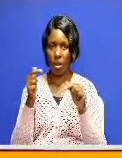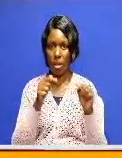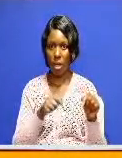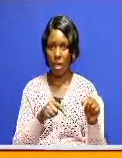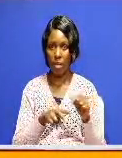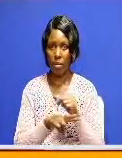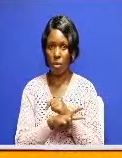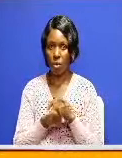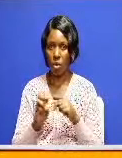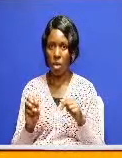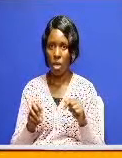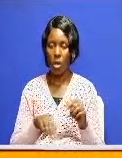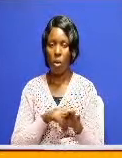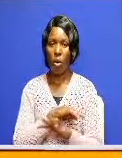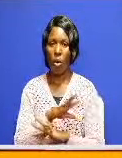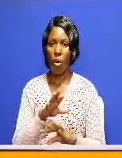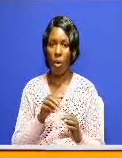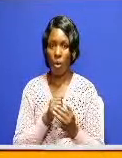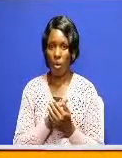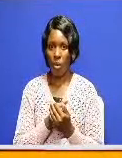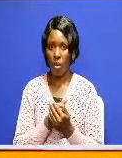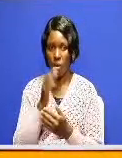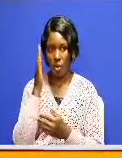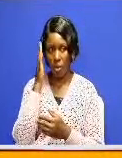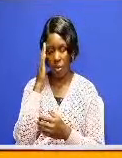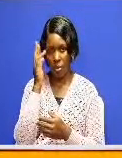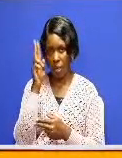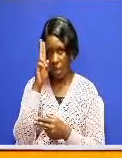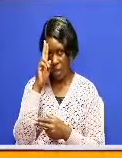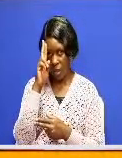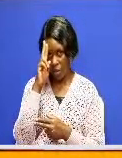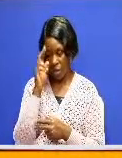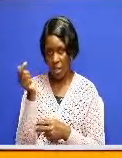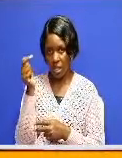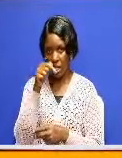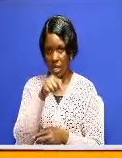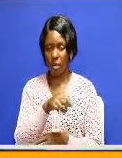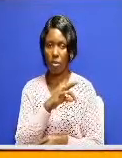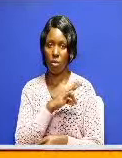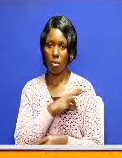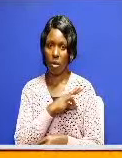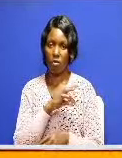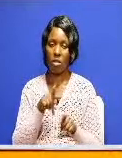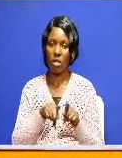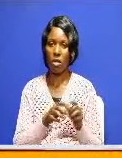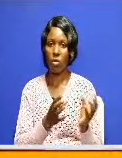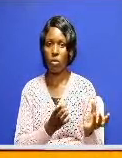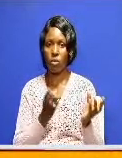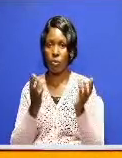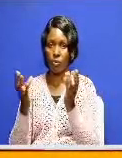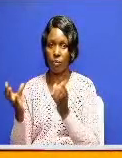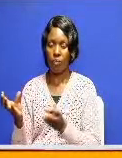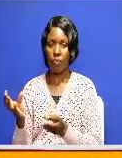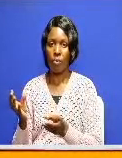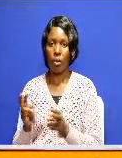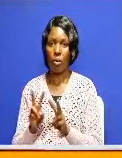Awaku behave like, they are police officers keeping order. No, walikuja hapo kufaidika na kubeba. We are very sorry and we are very sad